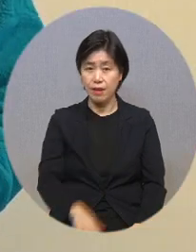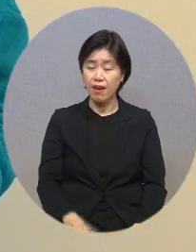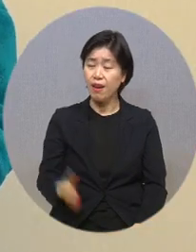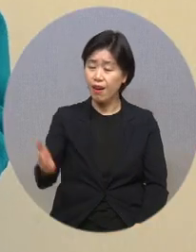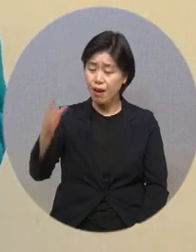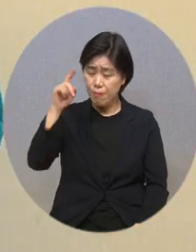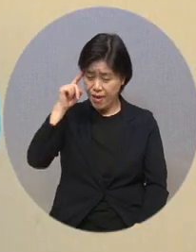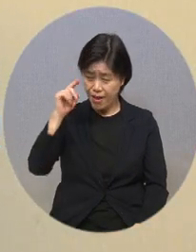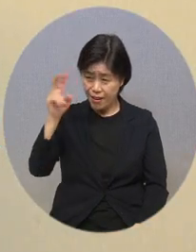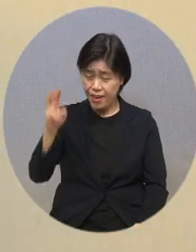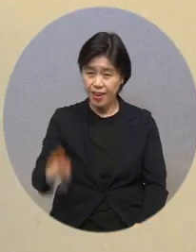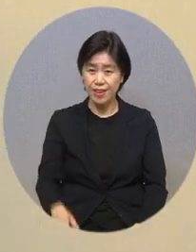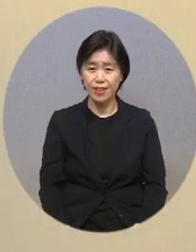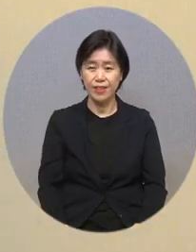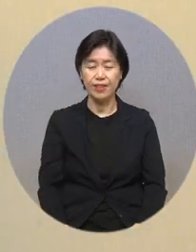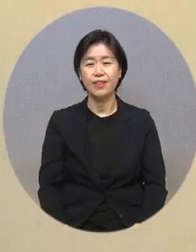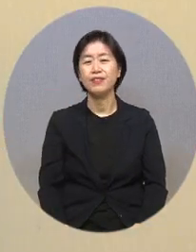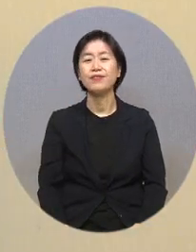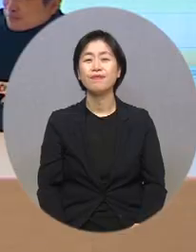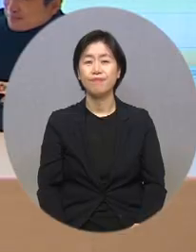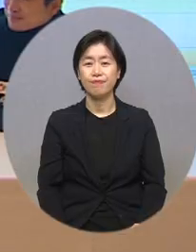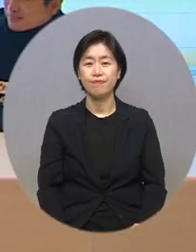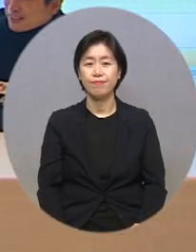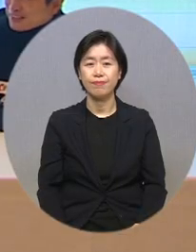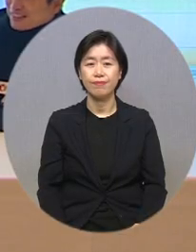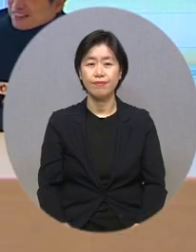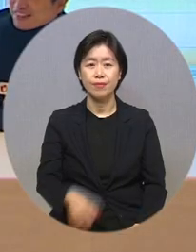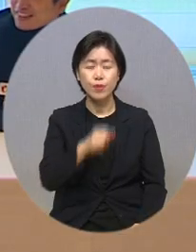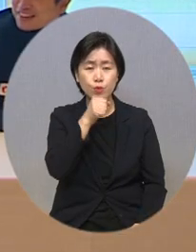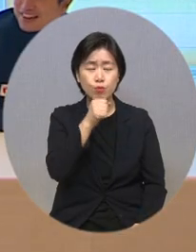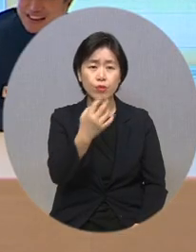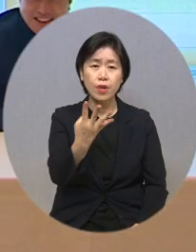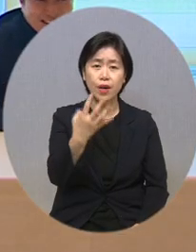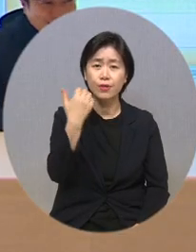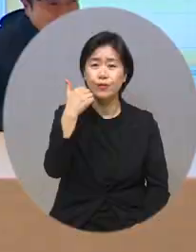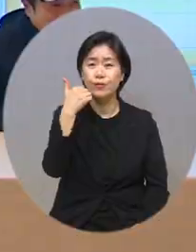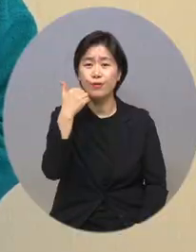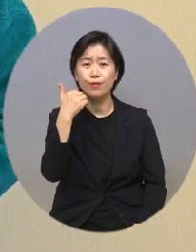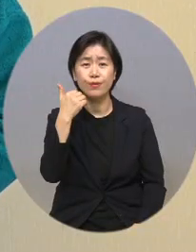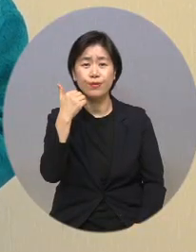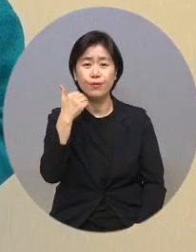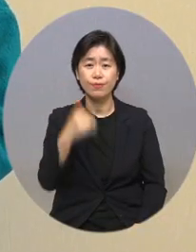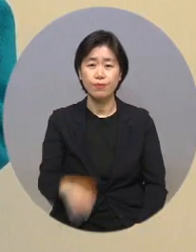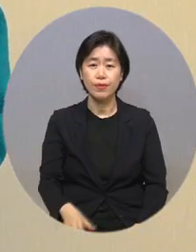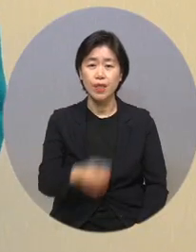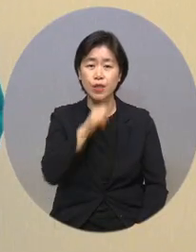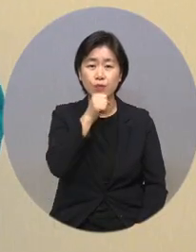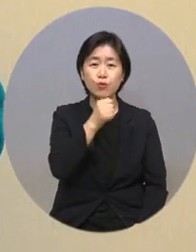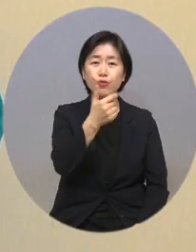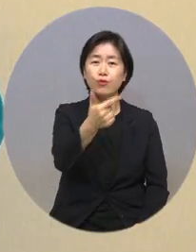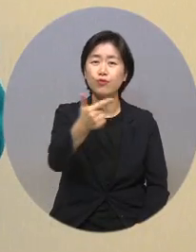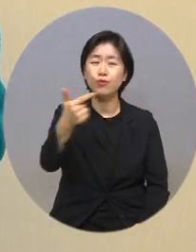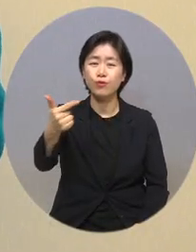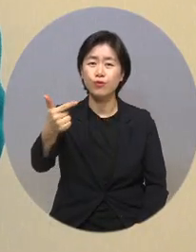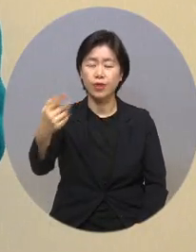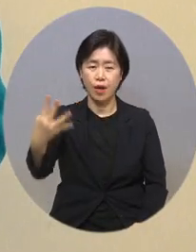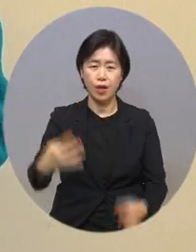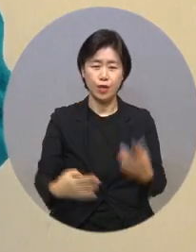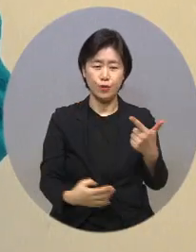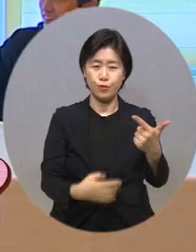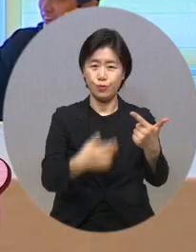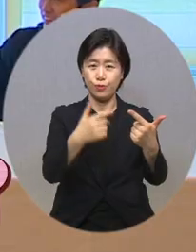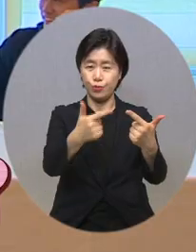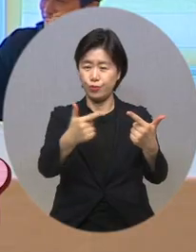야. 4점 누구인데, 4점? 에이그, 4점. 자, 6점, 6점, 4점이 나왔는데.